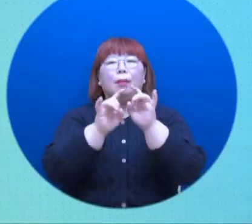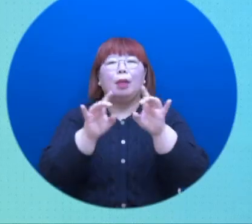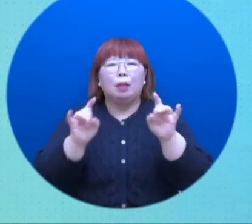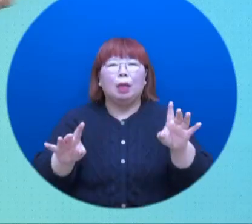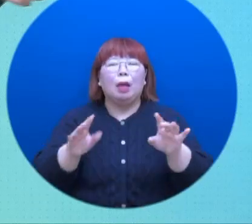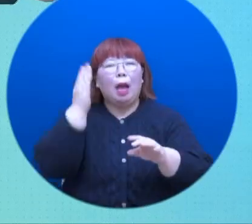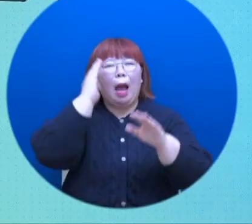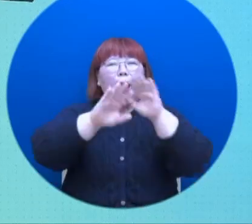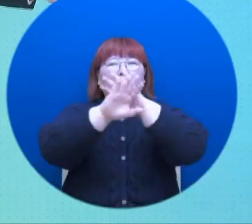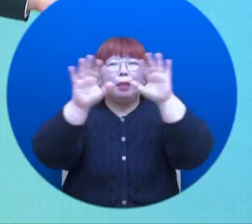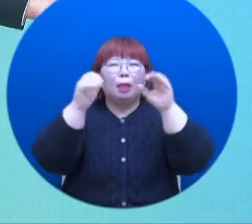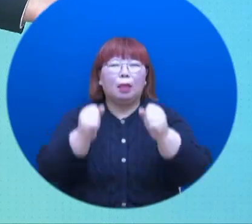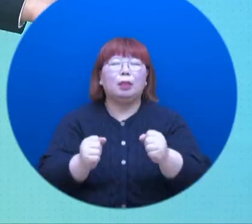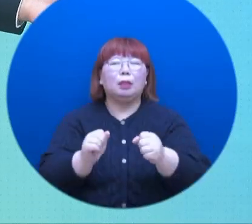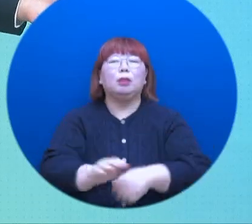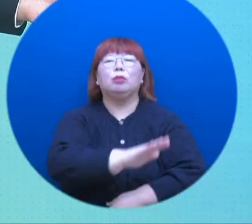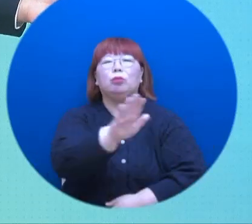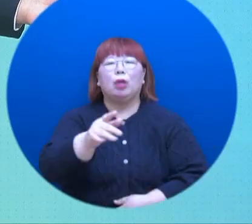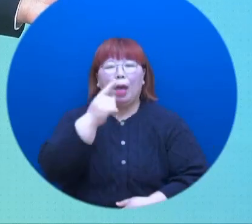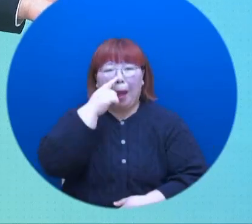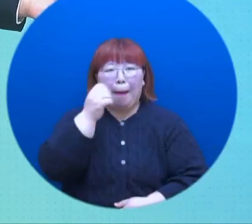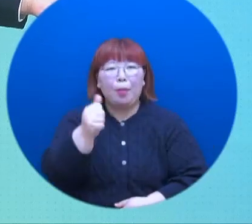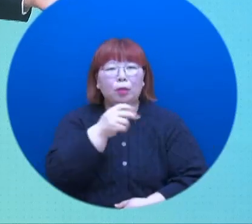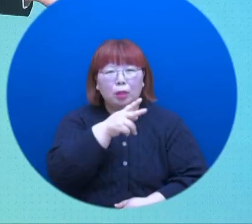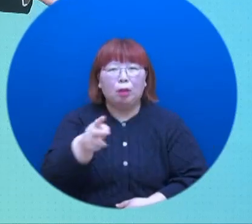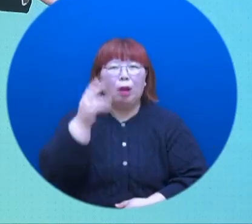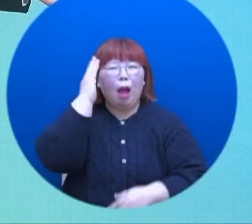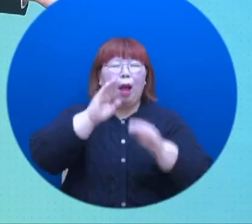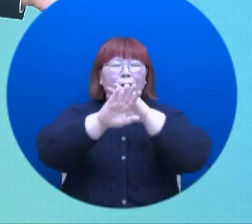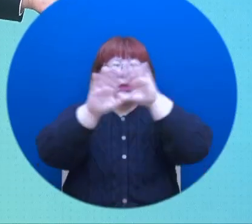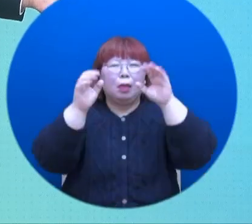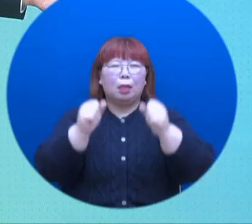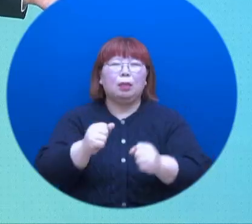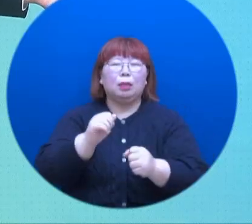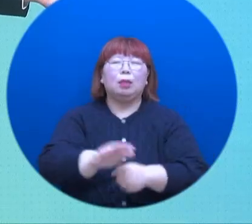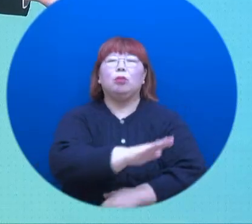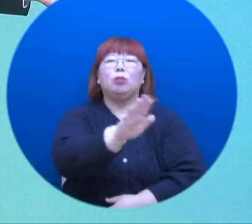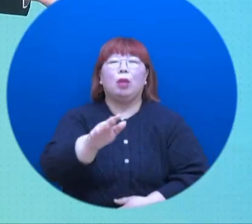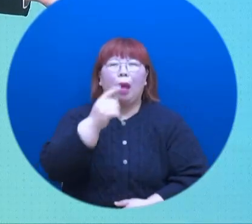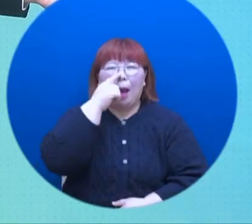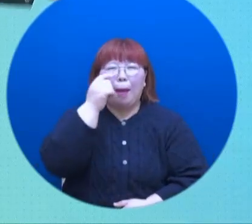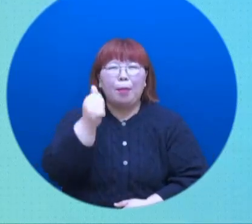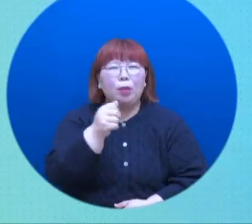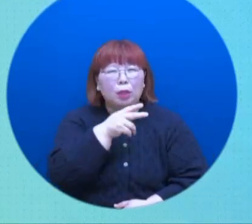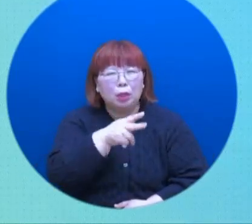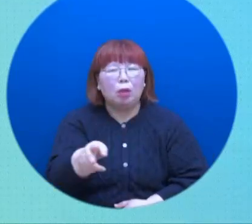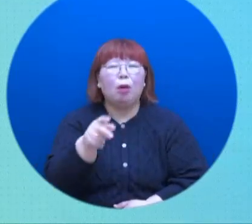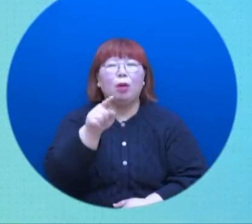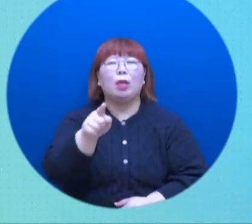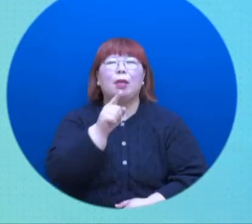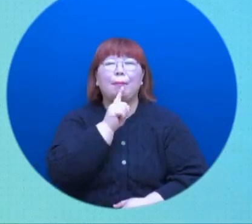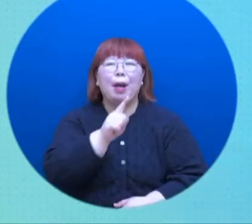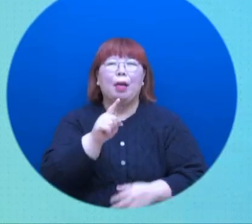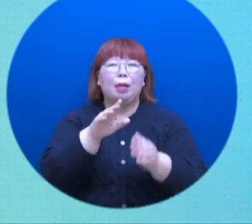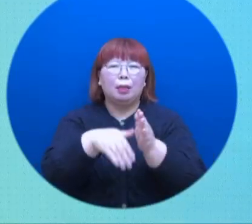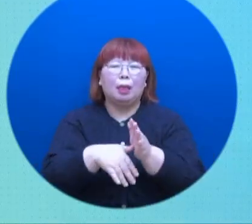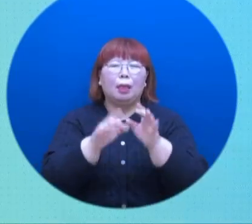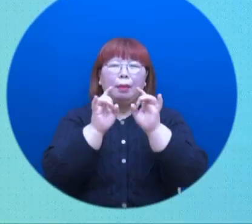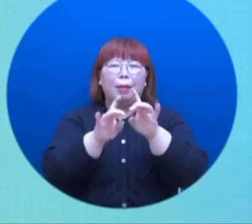하늘에 계신 우리 아버지여, 하늘에 계신 우리 아버지여, 이 말을 할